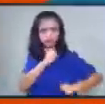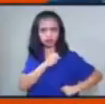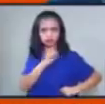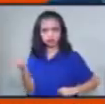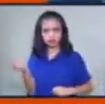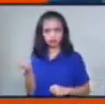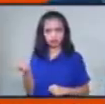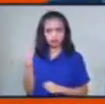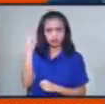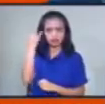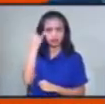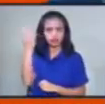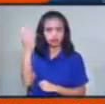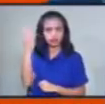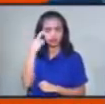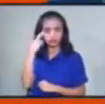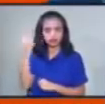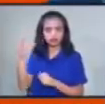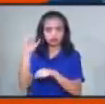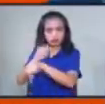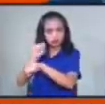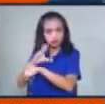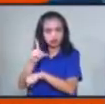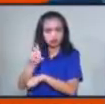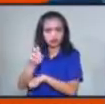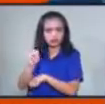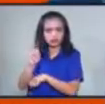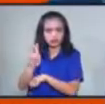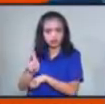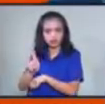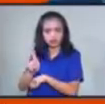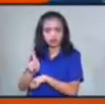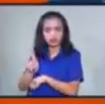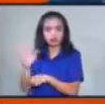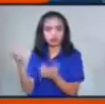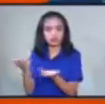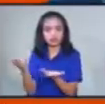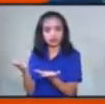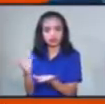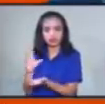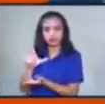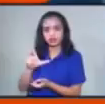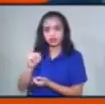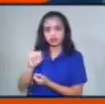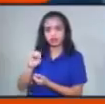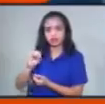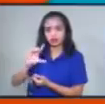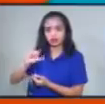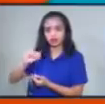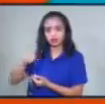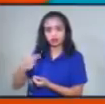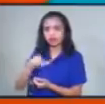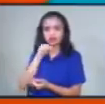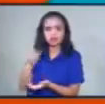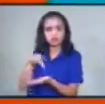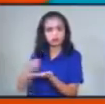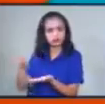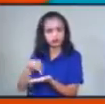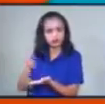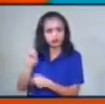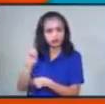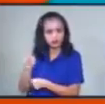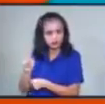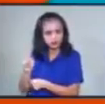Mr. Serrano at si Mr. Ramos, nag-duty sa DNR, opo, sir, dyan sa Lawag, eh hindi binabayaran yung kanilang